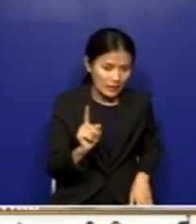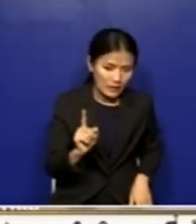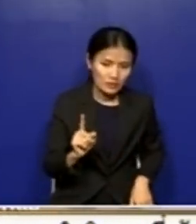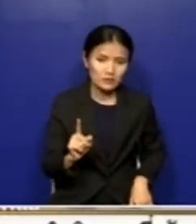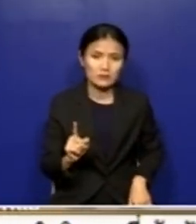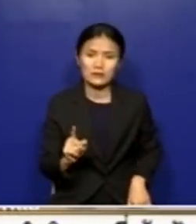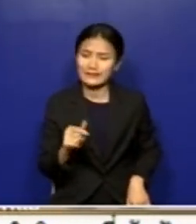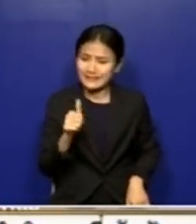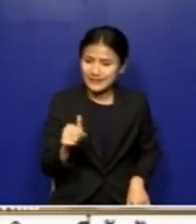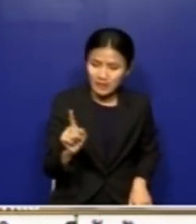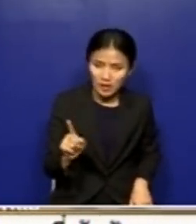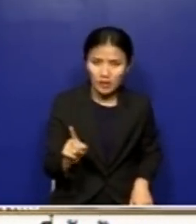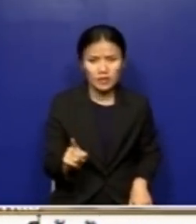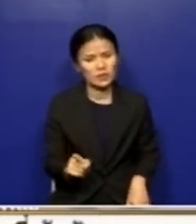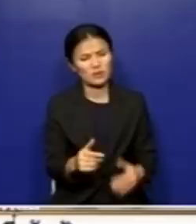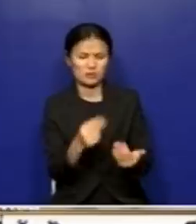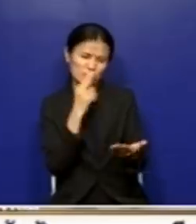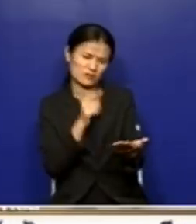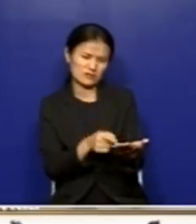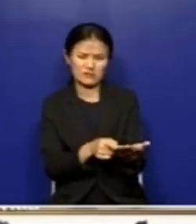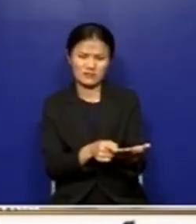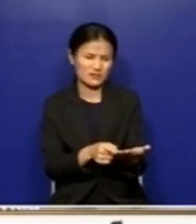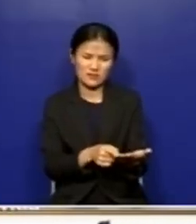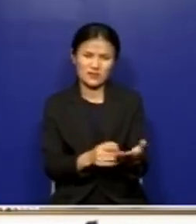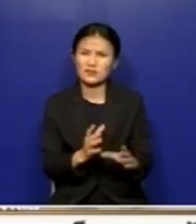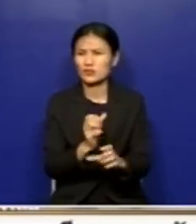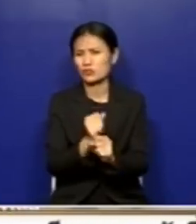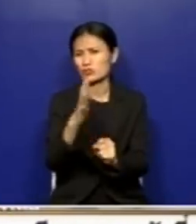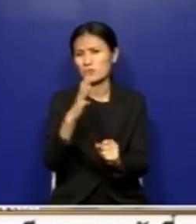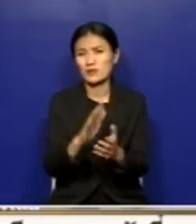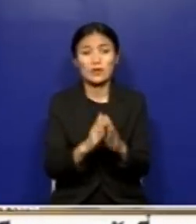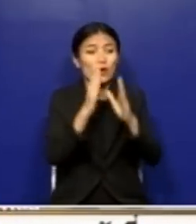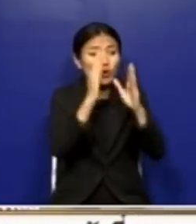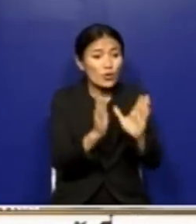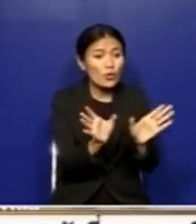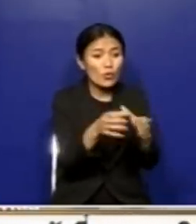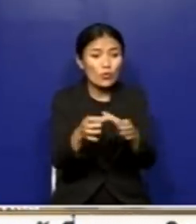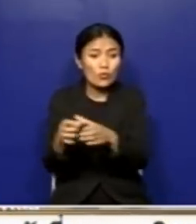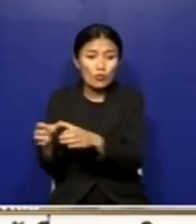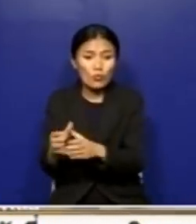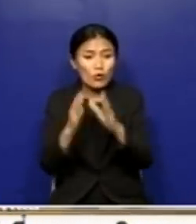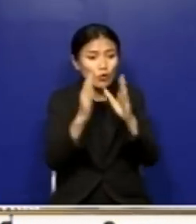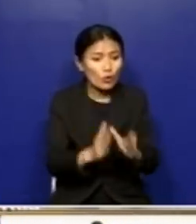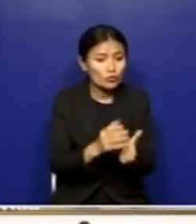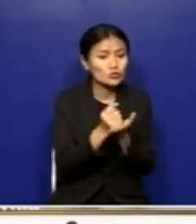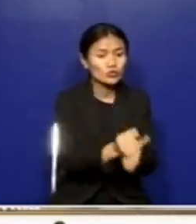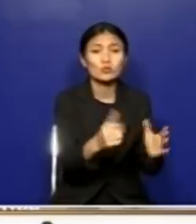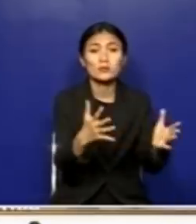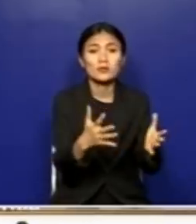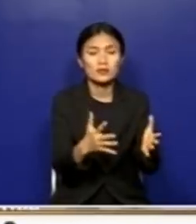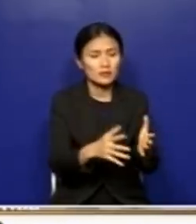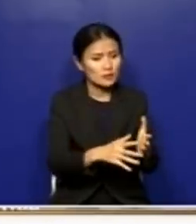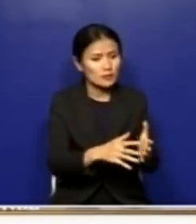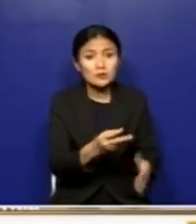พ้อสรุปเลย่า ยังมีผู้มผล กระทบ แต่ละกุมตกล่นในที่ไม่ไดรัการเยีว ยา จากรั๊